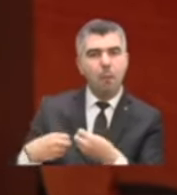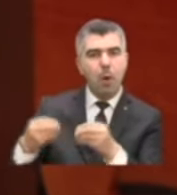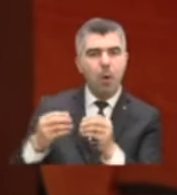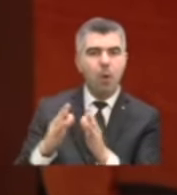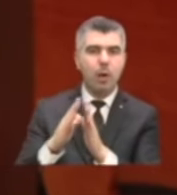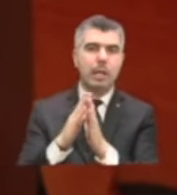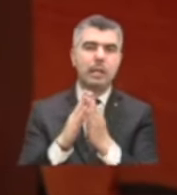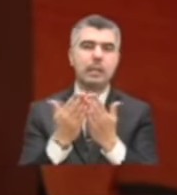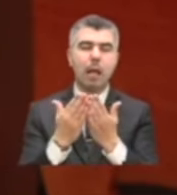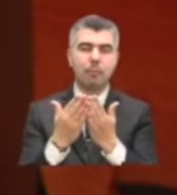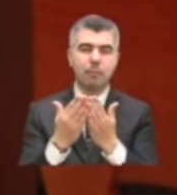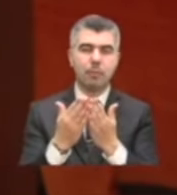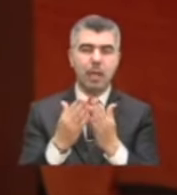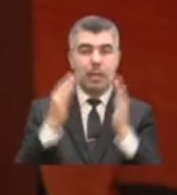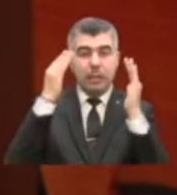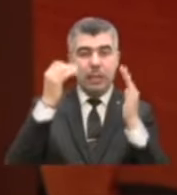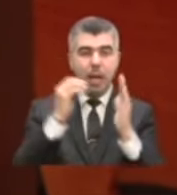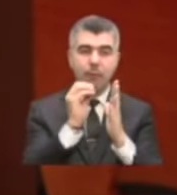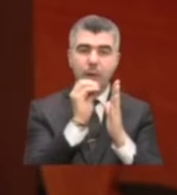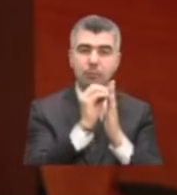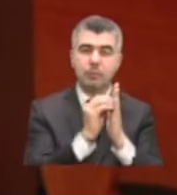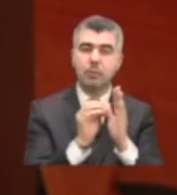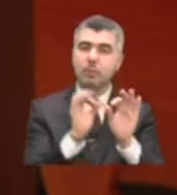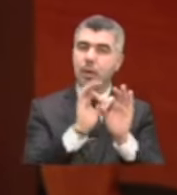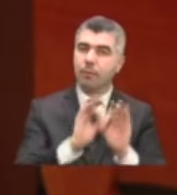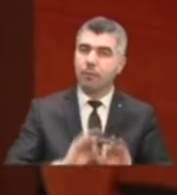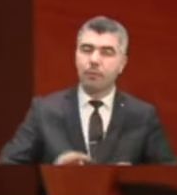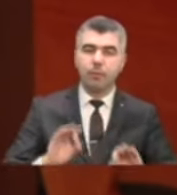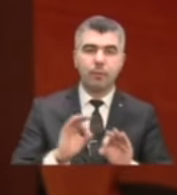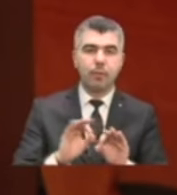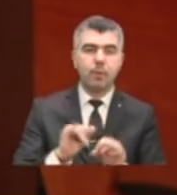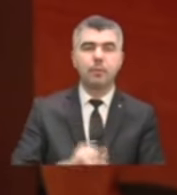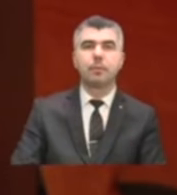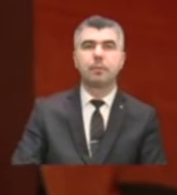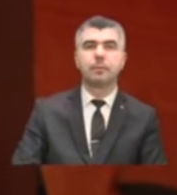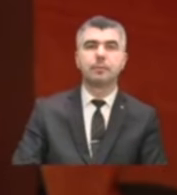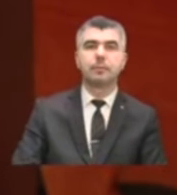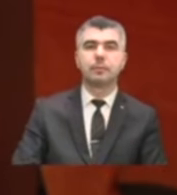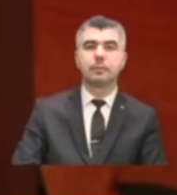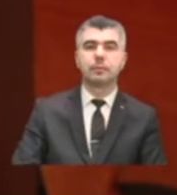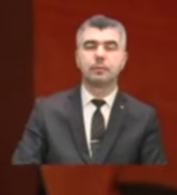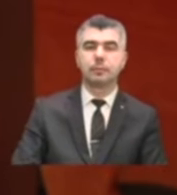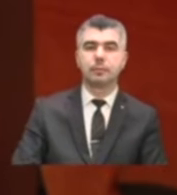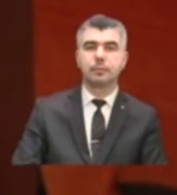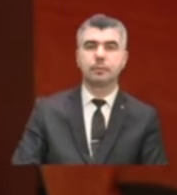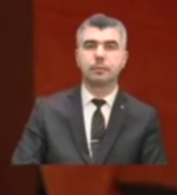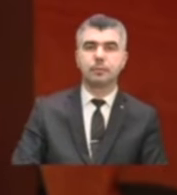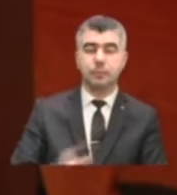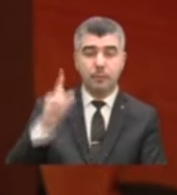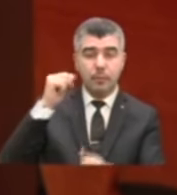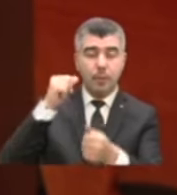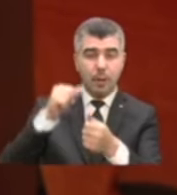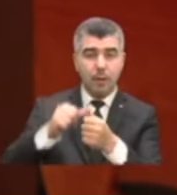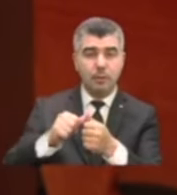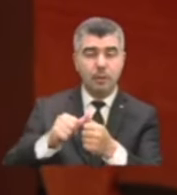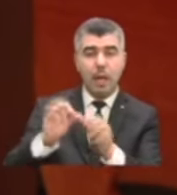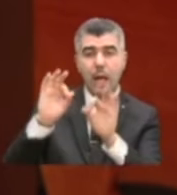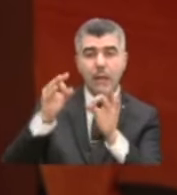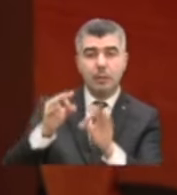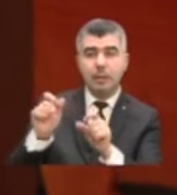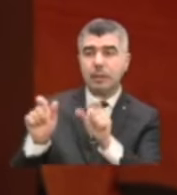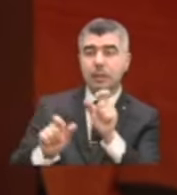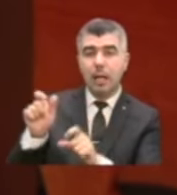الدراسه ولكن ما كاينش مكتبات ثقافيه اللي كتنظم انشطه على الصعيد على صعيد السنه. نذكر كذلك عدد الزوار هذه السنه